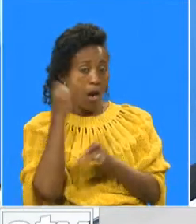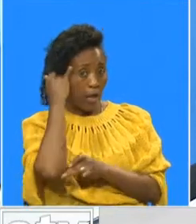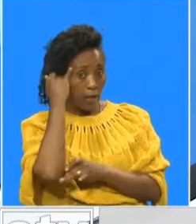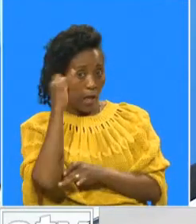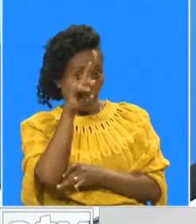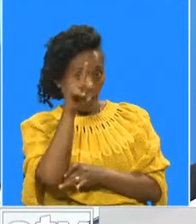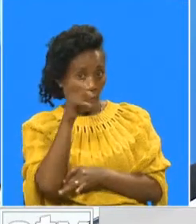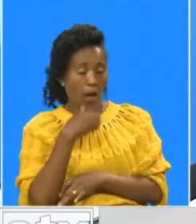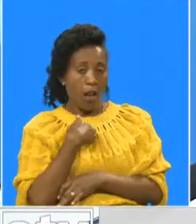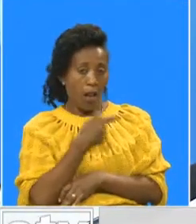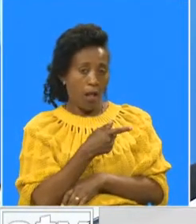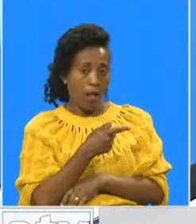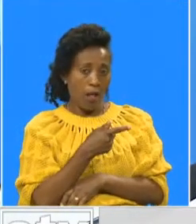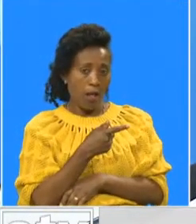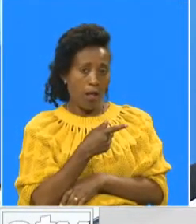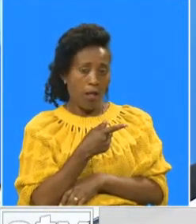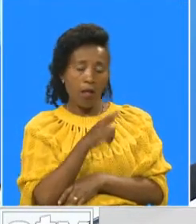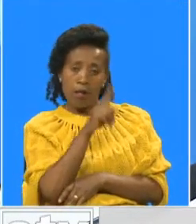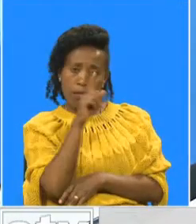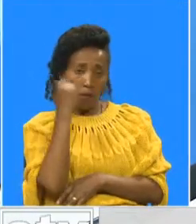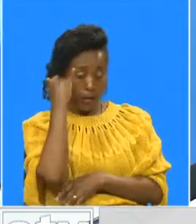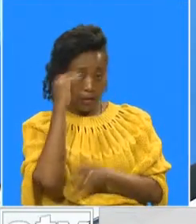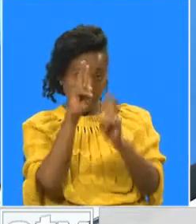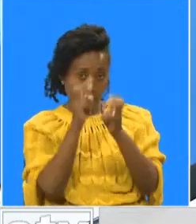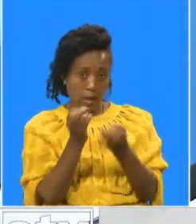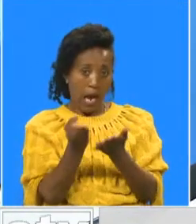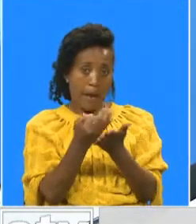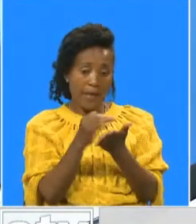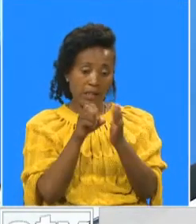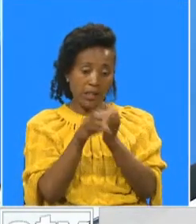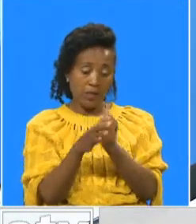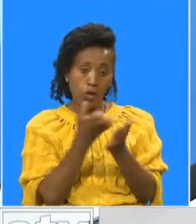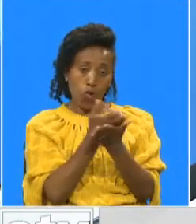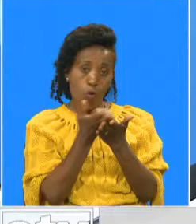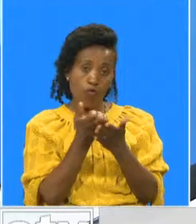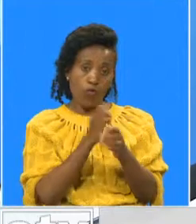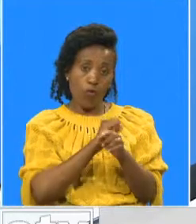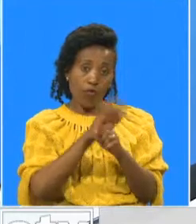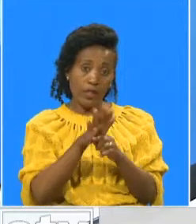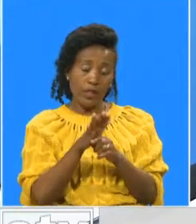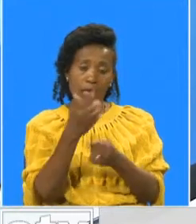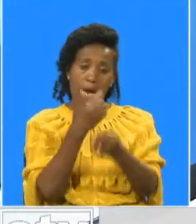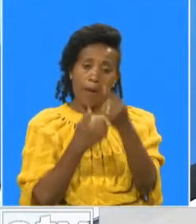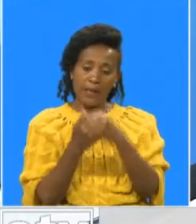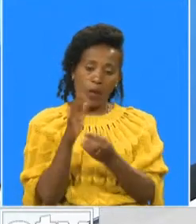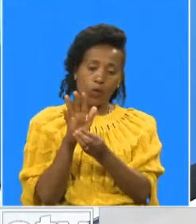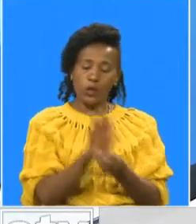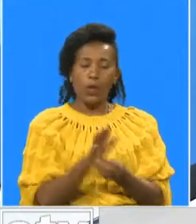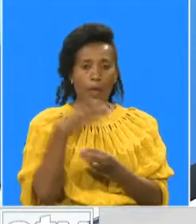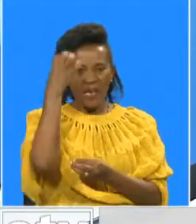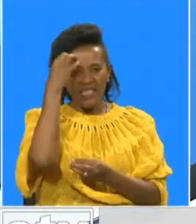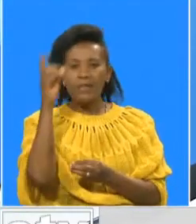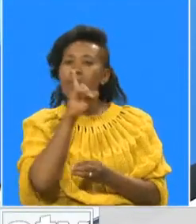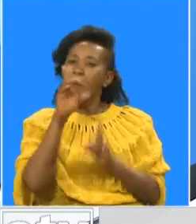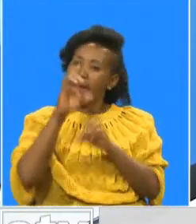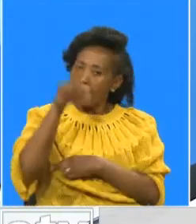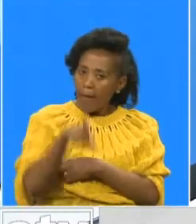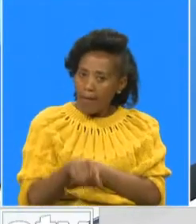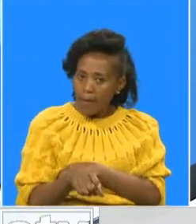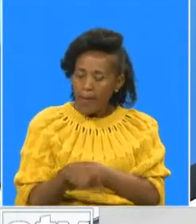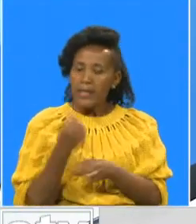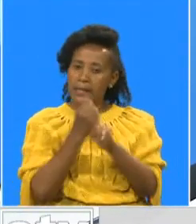አስተያየት፣ ሀሳብ ካለዎት እየተወያየንበት ያለው ርዕሰ ጉዳይ የአምራች ዘርፉና የኮቪድ-19 እያሳደረ ያለውን ተጽዕኖ መንግስትስ ምን ማድረግ